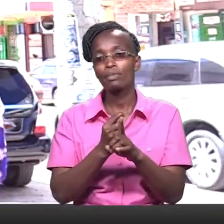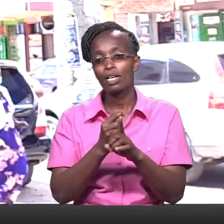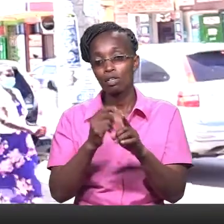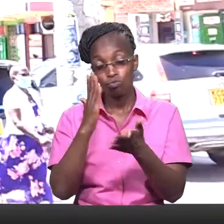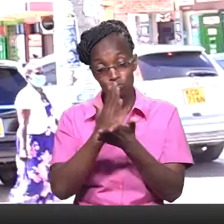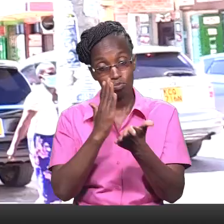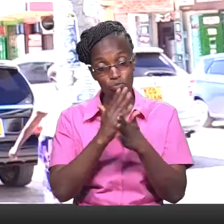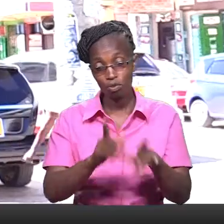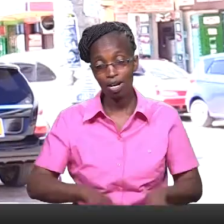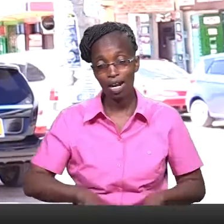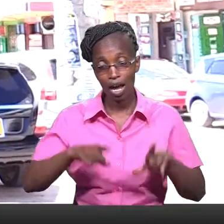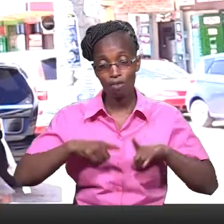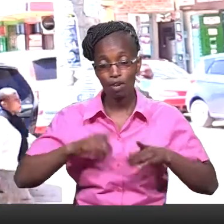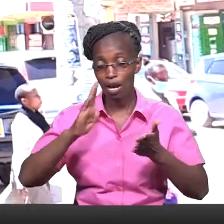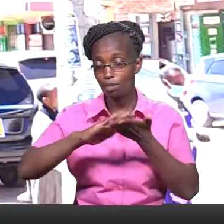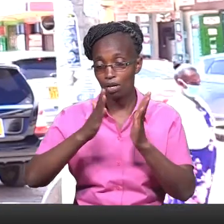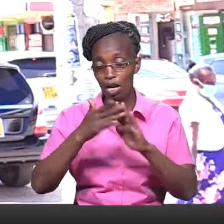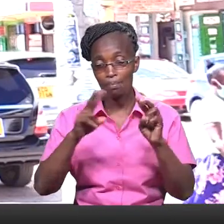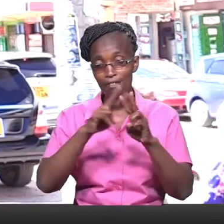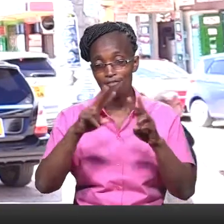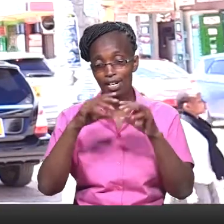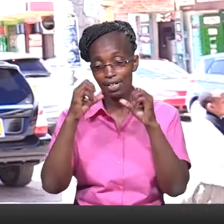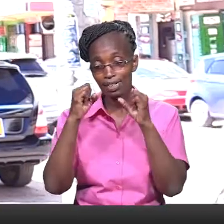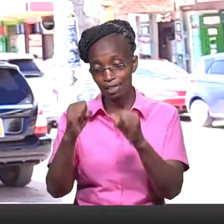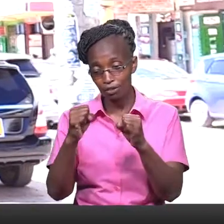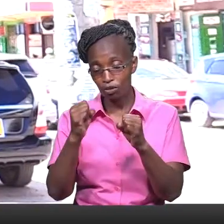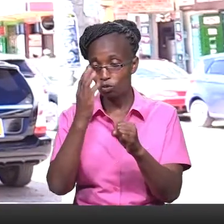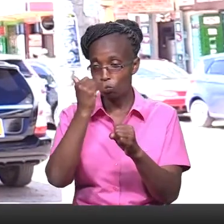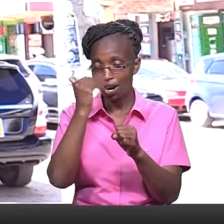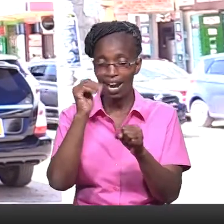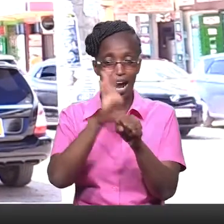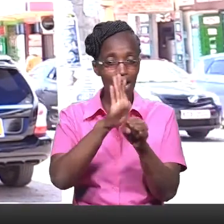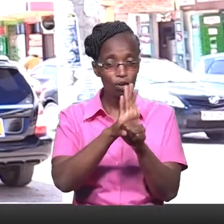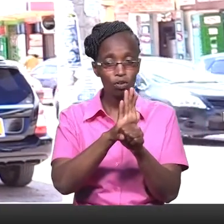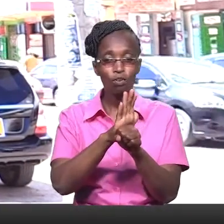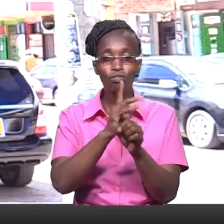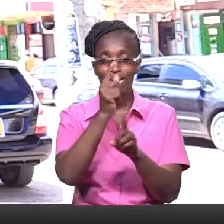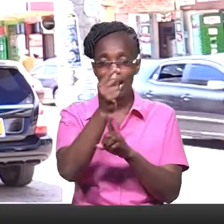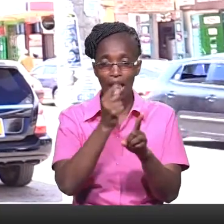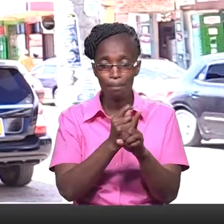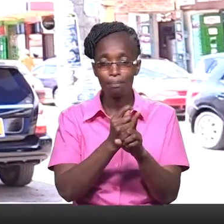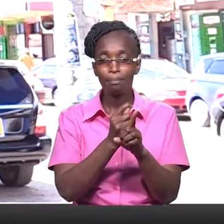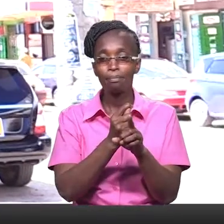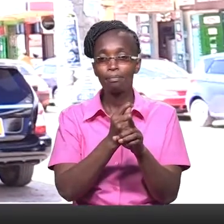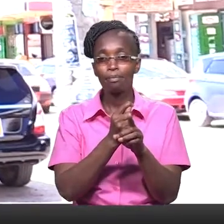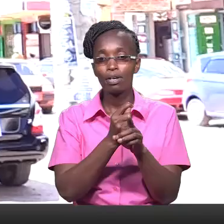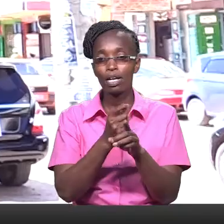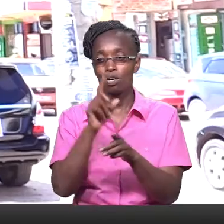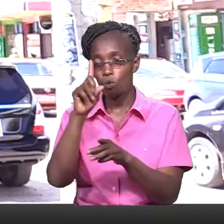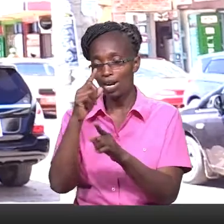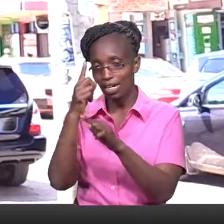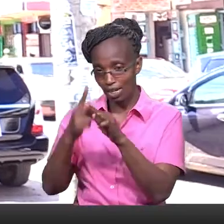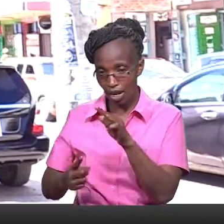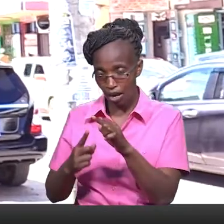kwa sababu imekuwa taamu nyingi kwa mwaka mmoja. Tukawa na mzigo kama wazazi ya